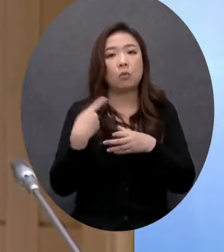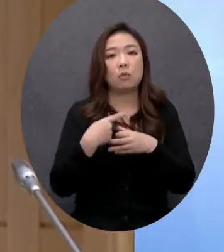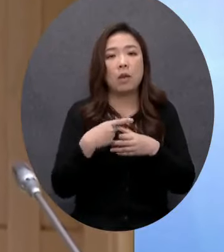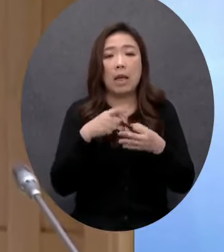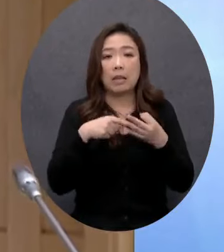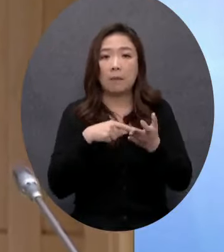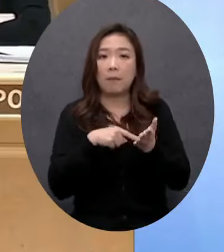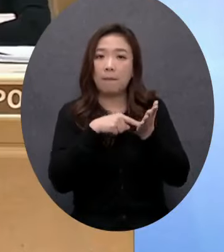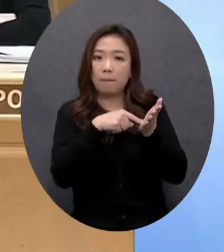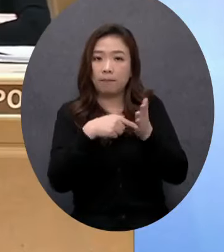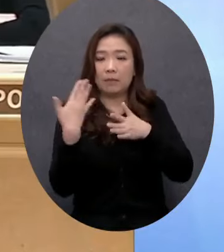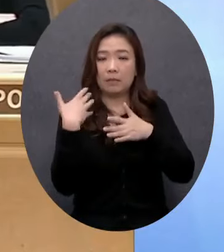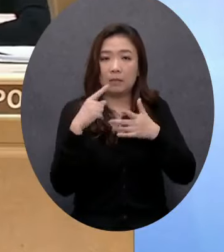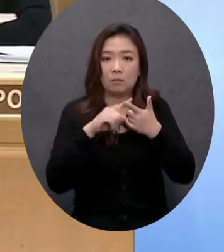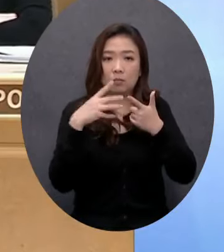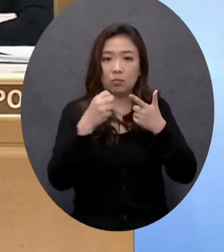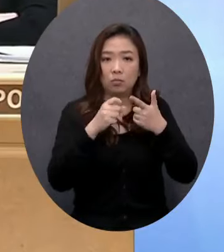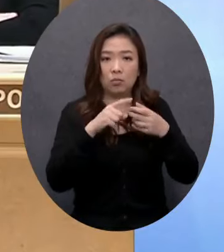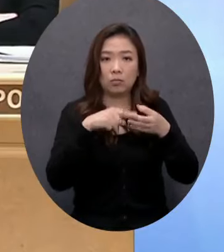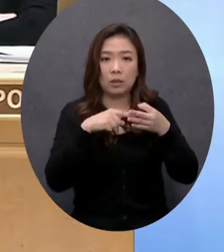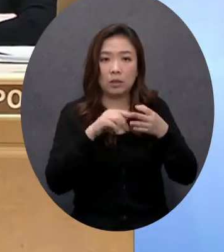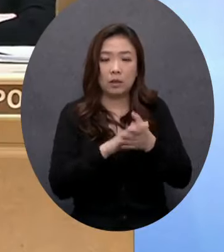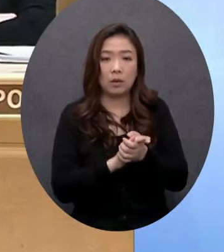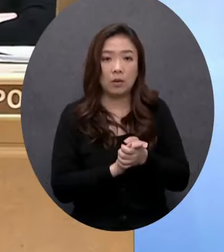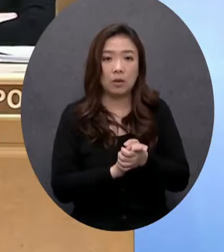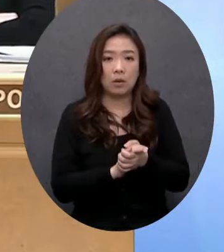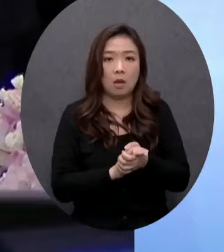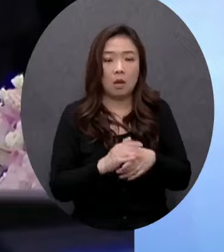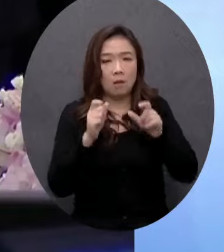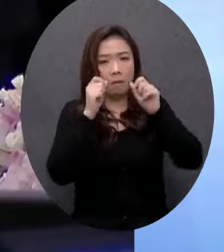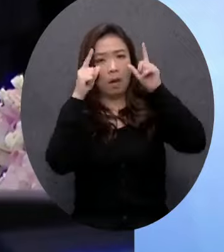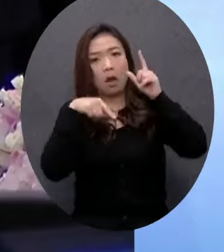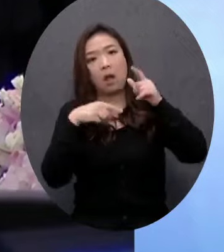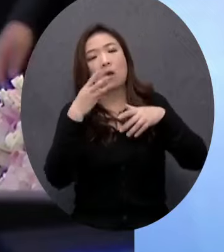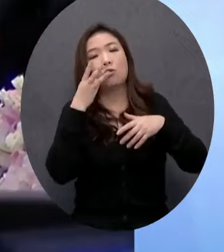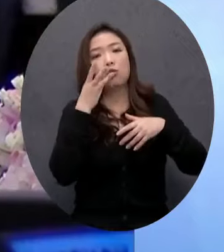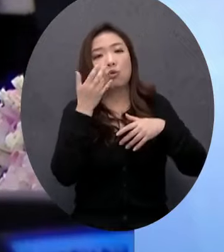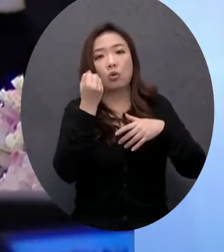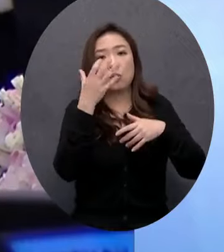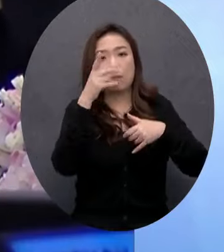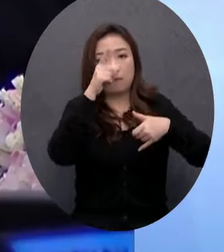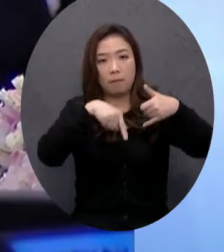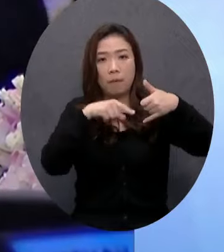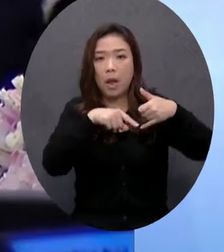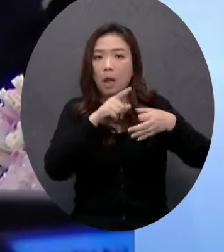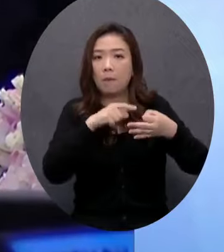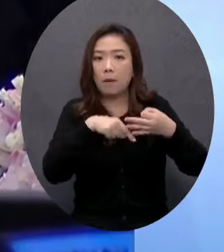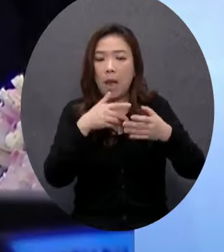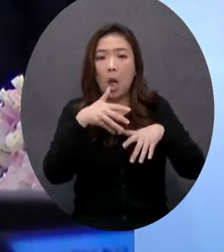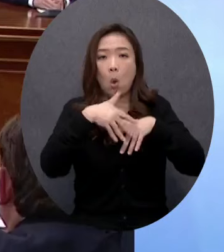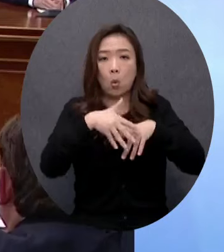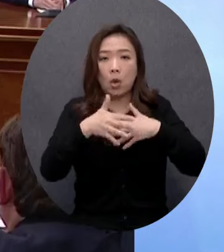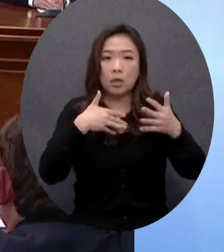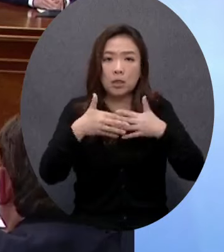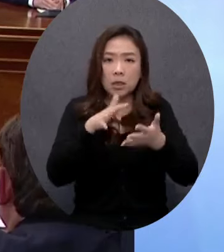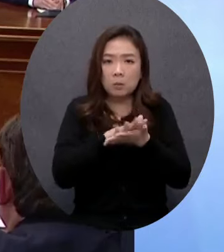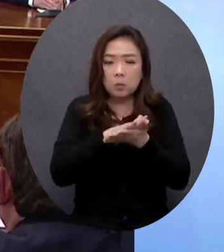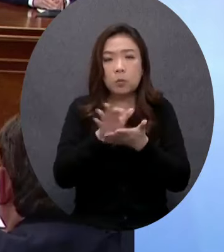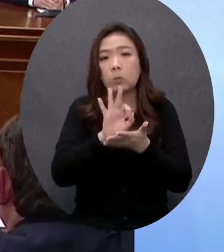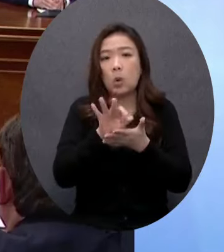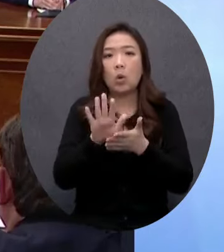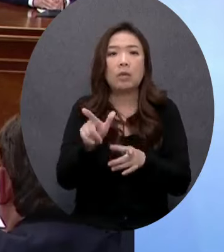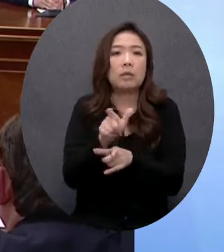前第一副总理别洛乌索夫出任。令人意外的是，65岁的别洛乌索夫并没有军事背景，他本身是